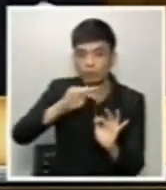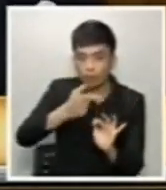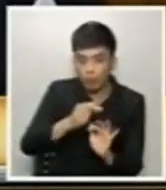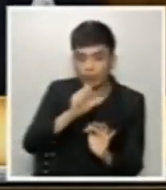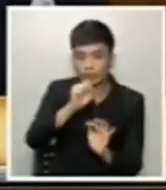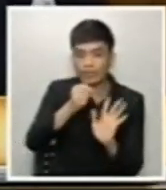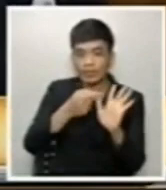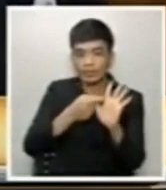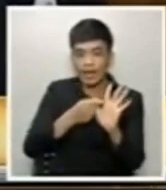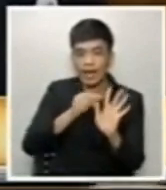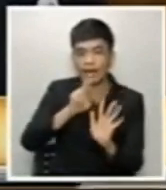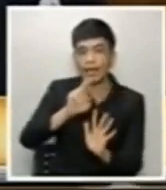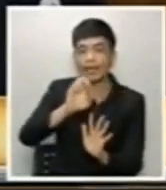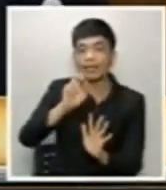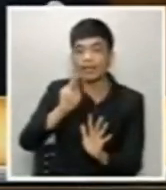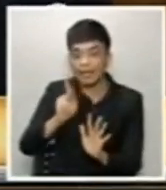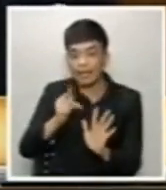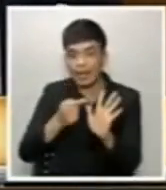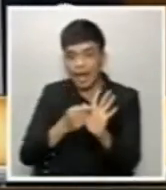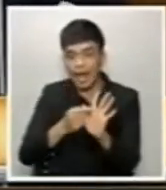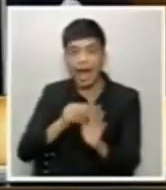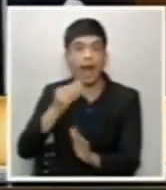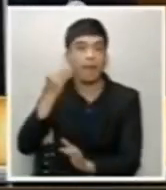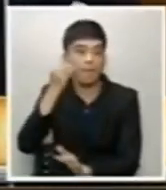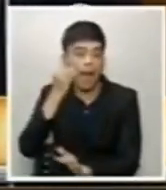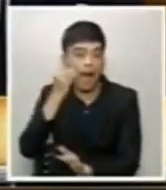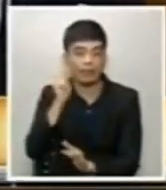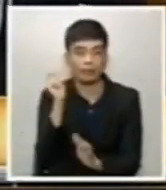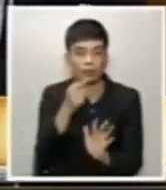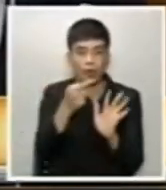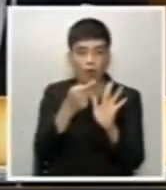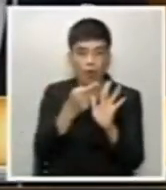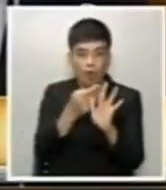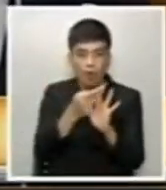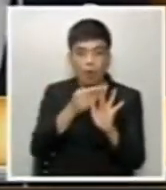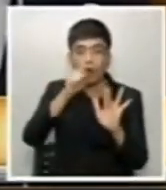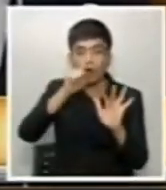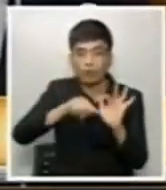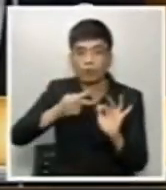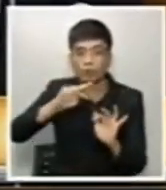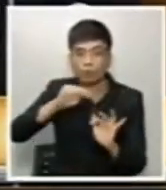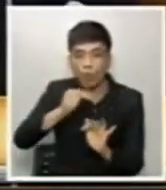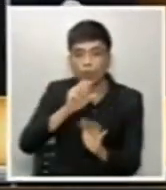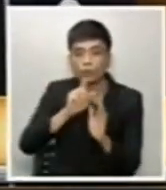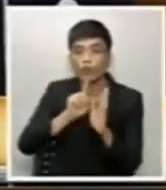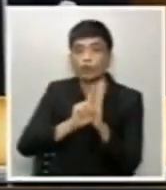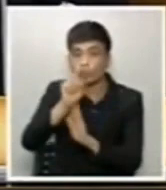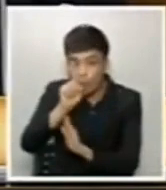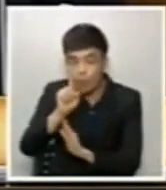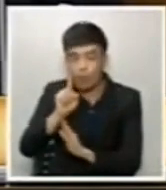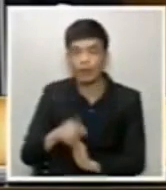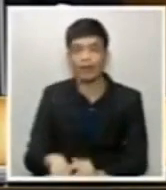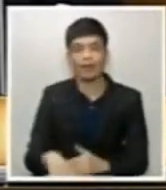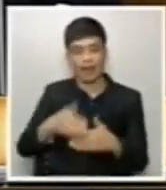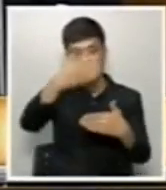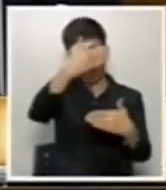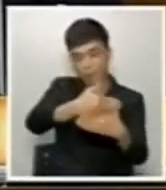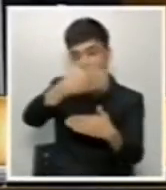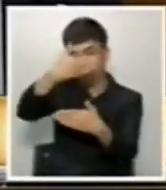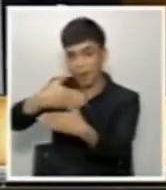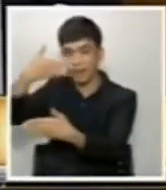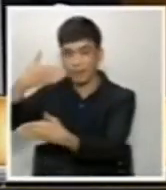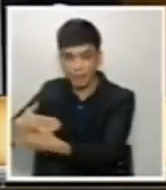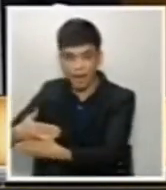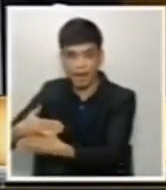ะครับจะมีฝายอยู่4แห่งนะครับก็คือฝายคลองโศกฝายบ้านนาเหนือฝายคลองบางไทร